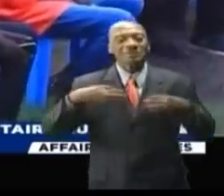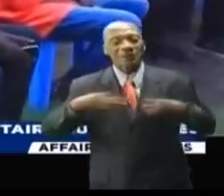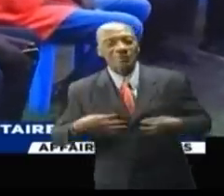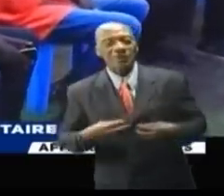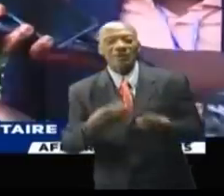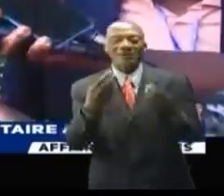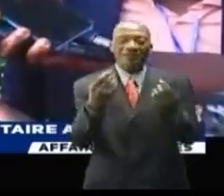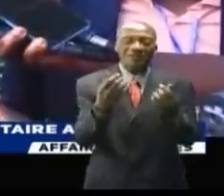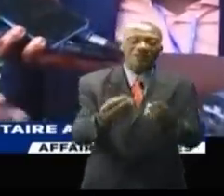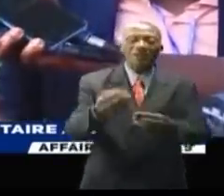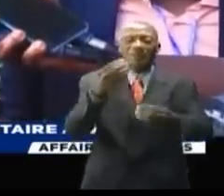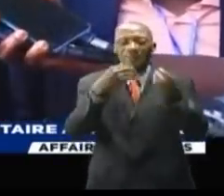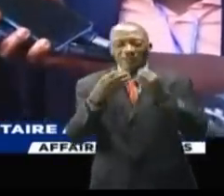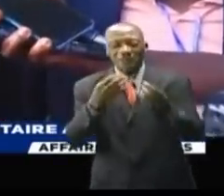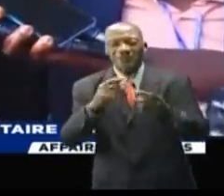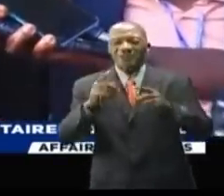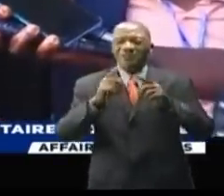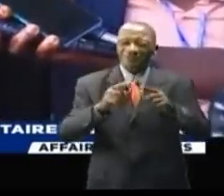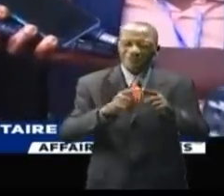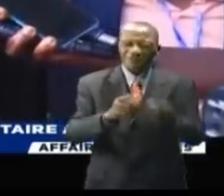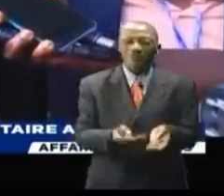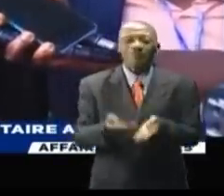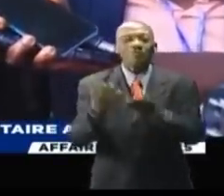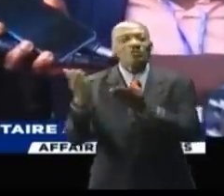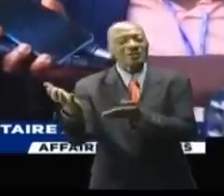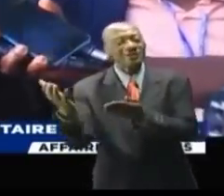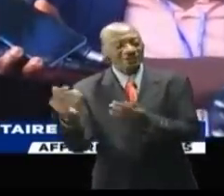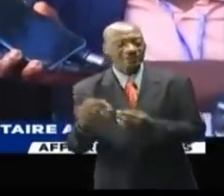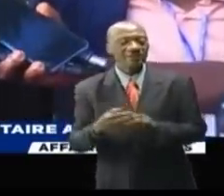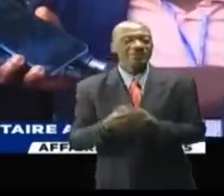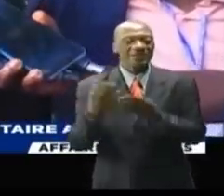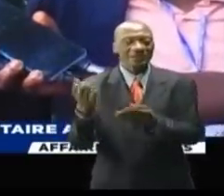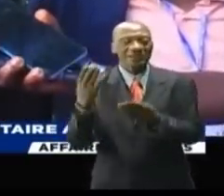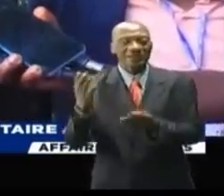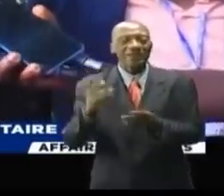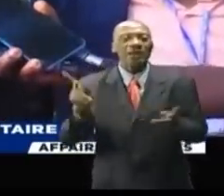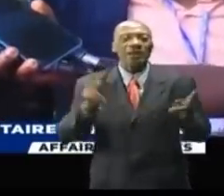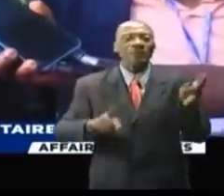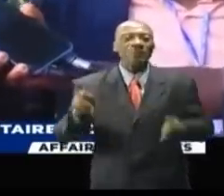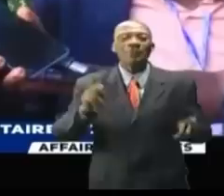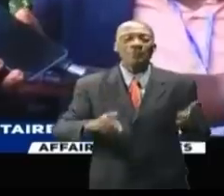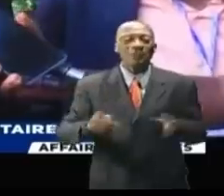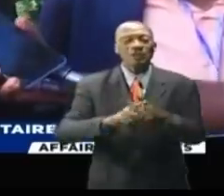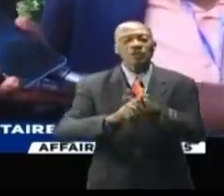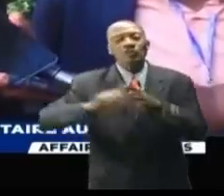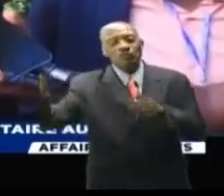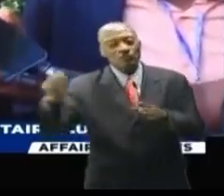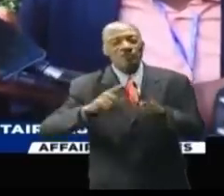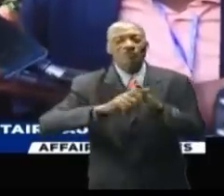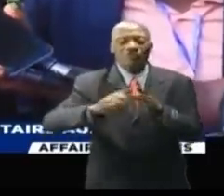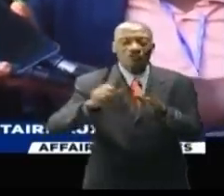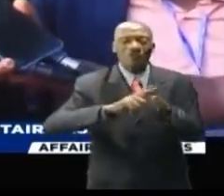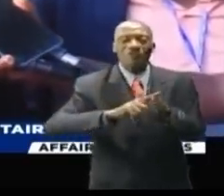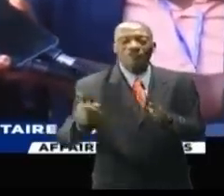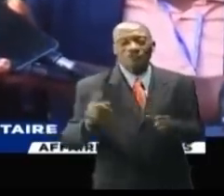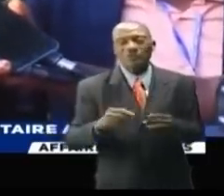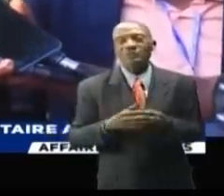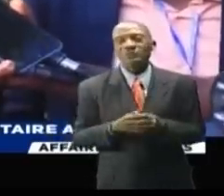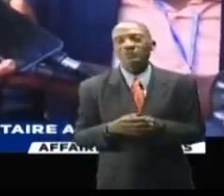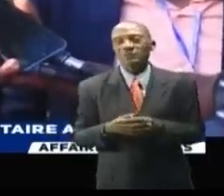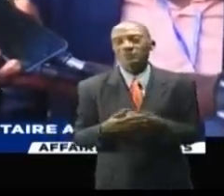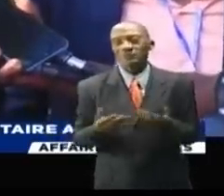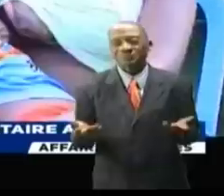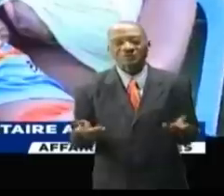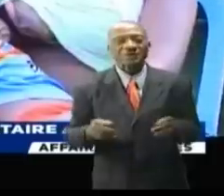la population de Kwamout seulement, mais plutôt de l'espace Grand Bandundu avec ses trois provinces, Kwilu, Kwango et